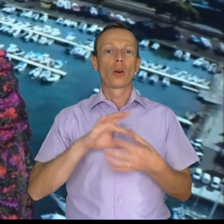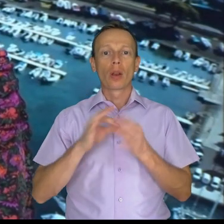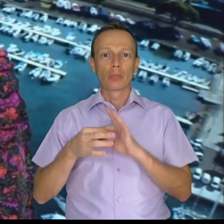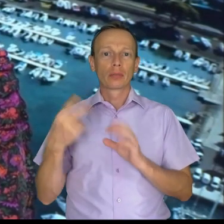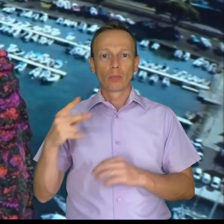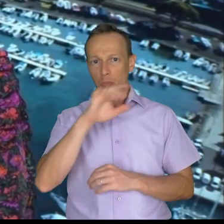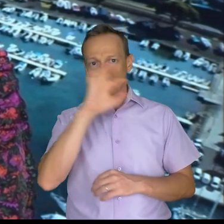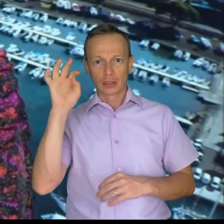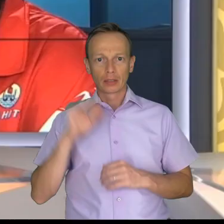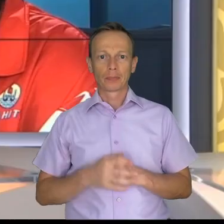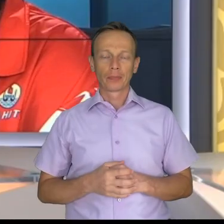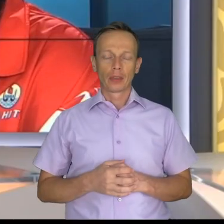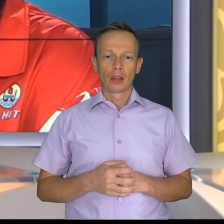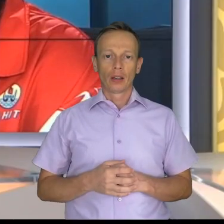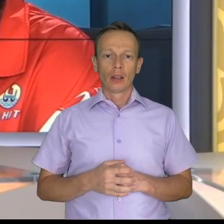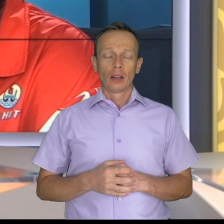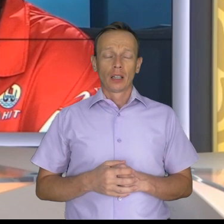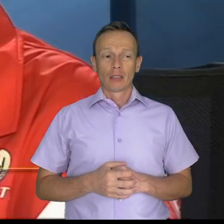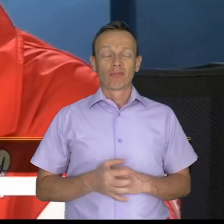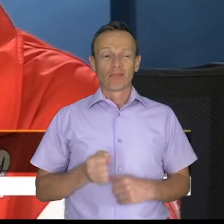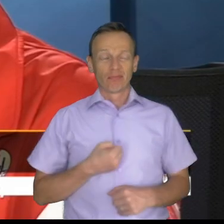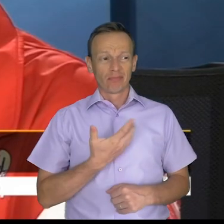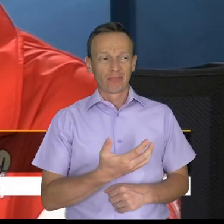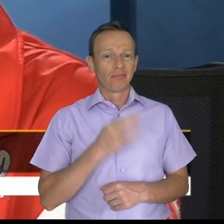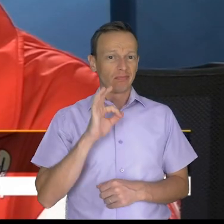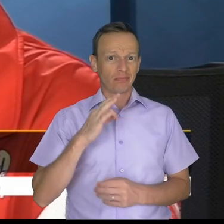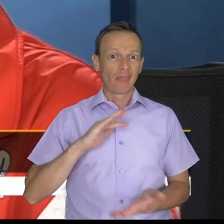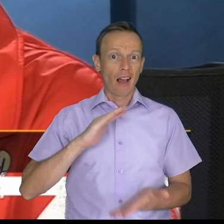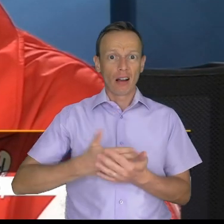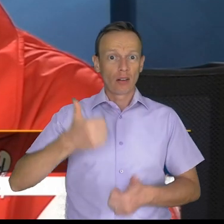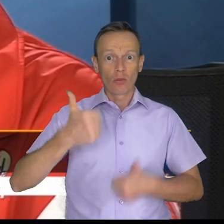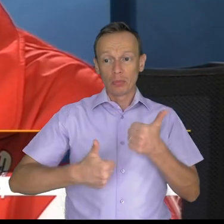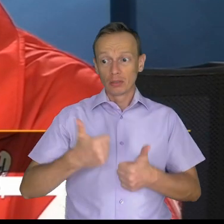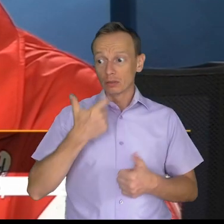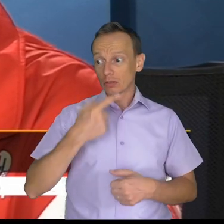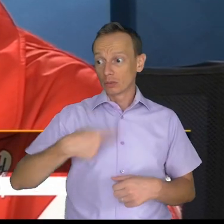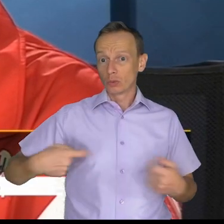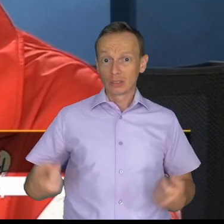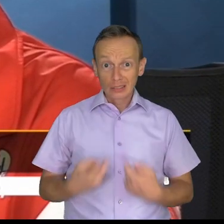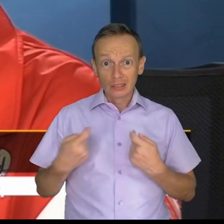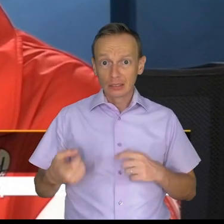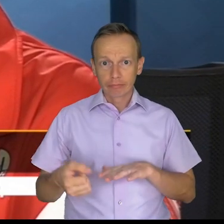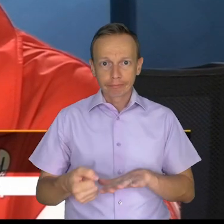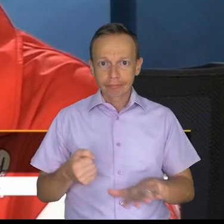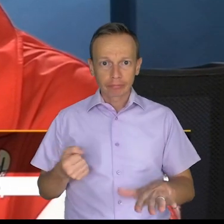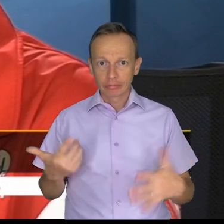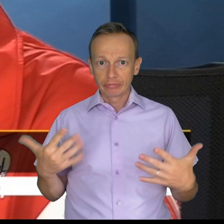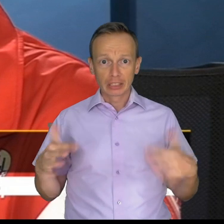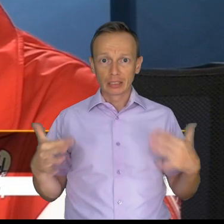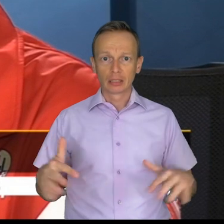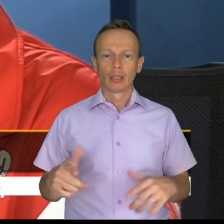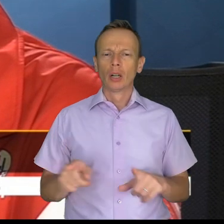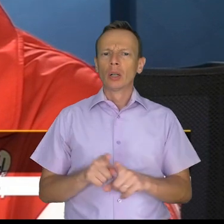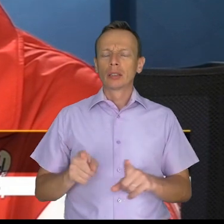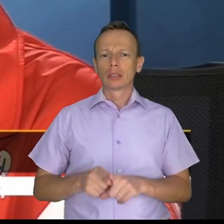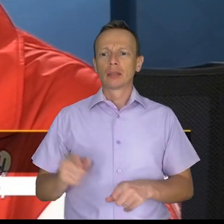Aziz. L'arrêt des compétitions a été, je dirais, un frein à la pratique sportive, et notamment sur le